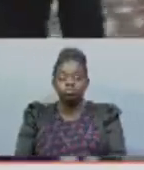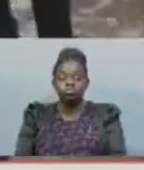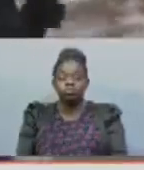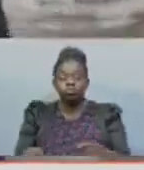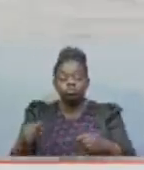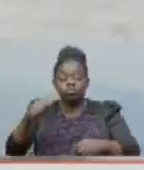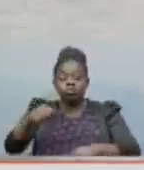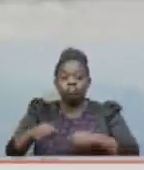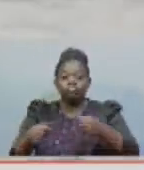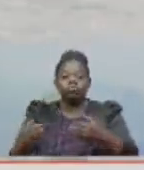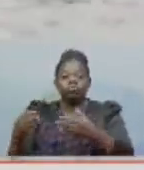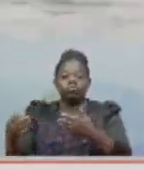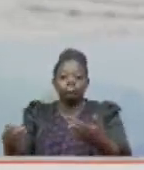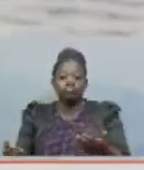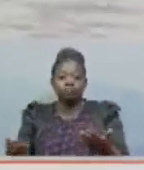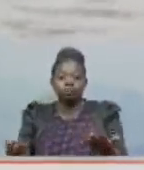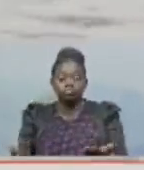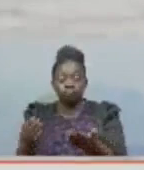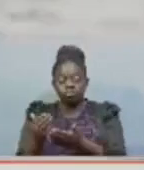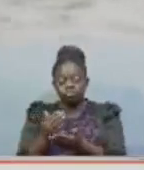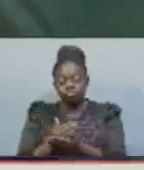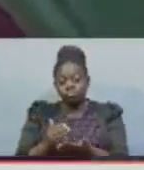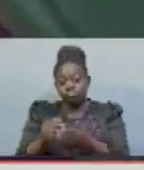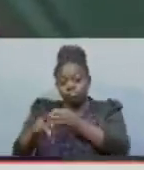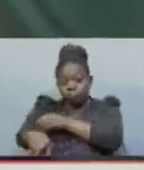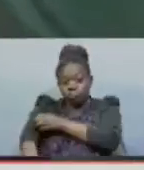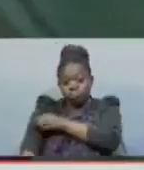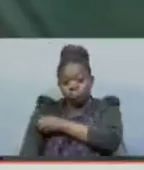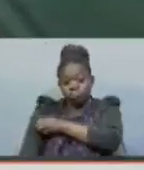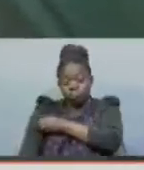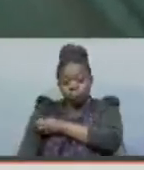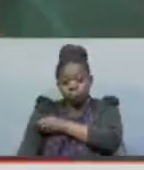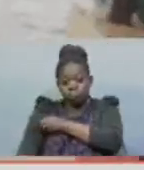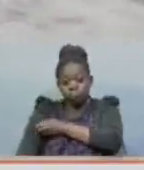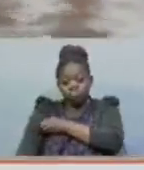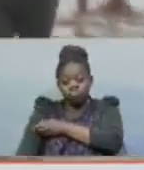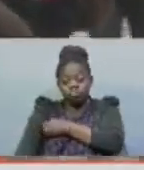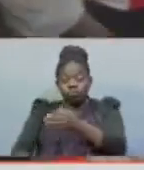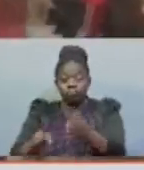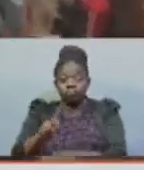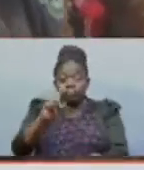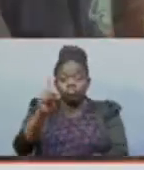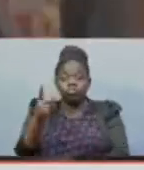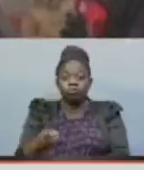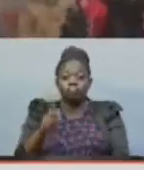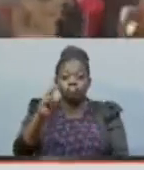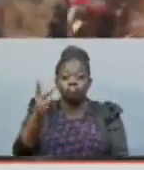Bobo gali na beti sim, baba de kumudi dolok somo sabanto, nge be ba duwakla sini siloko miem, ne ko miye